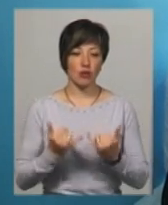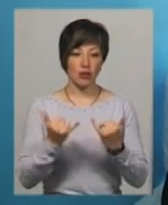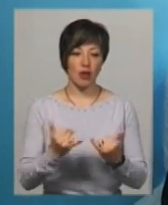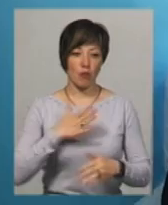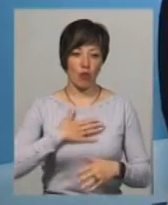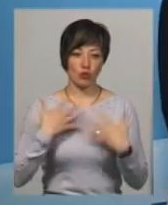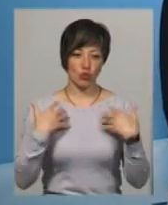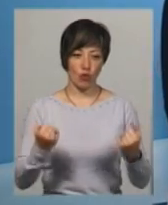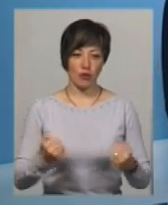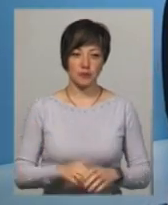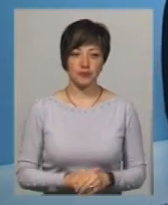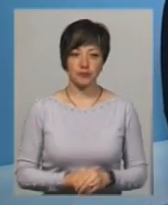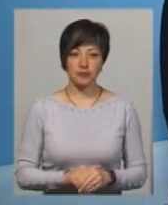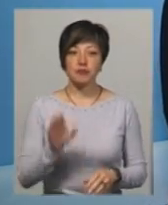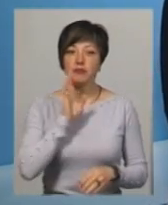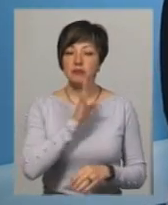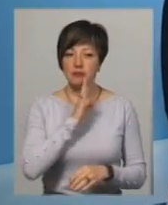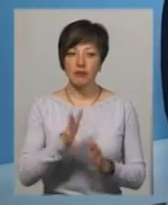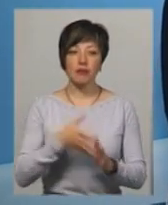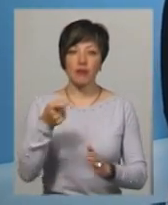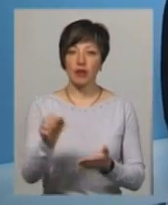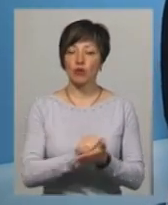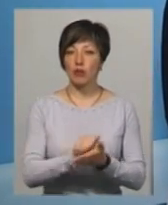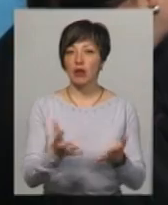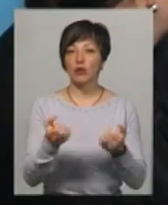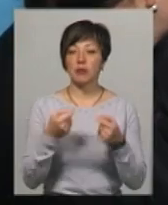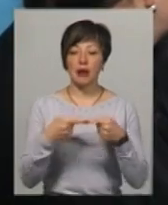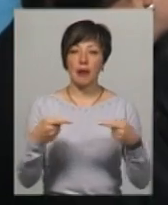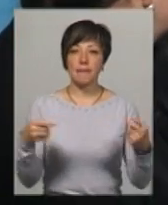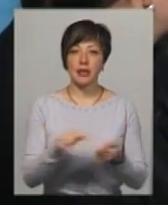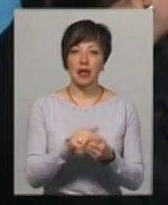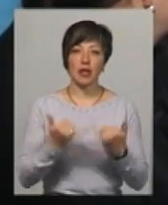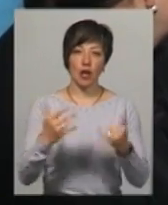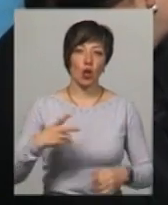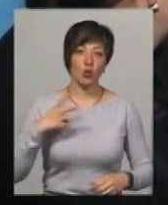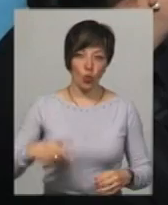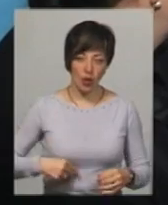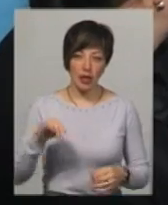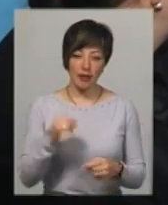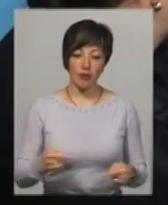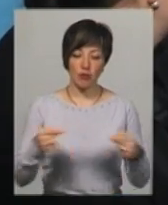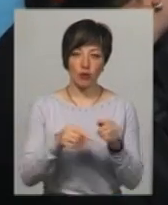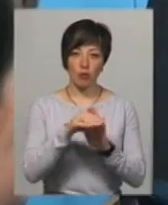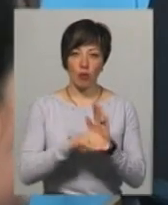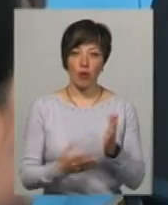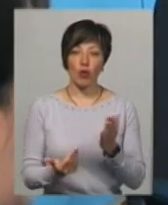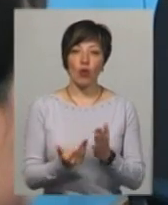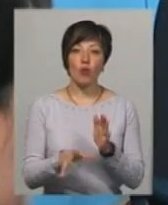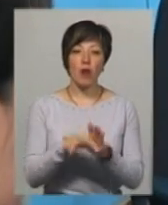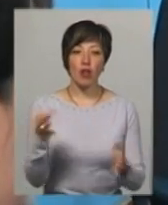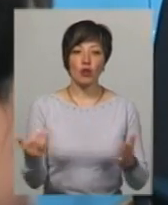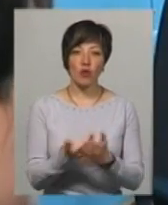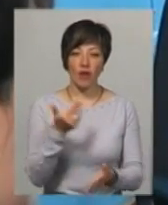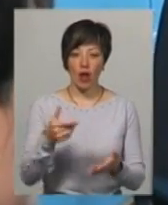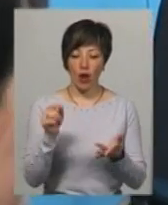мого здоров'я. Тетяна Нікуліна також подала документи на отримання розхідних матеріалів для доньки. І відповідно до програми обрала новий глюкометр, необхідний